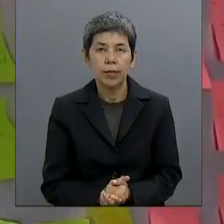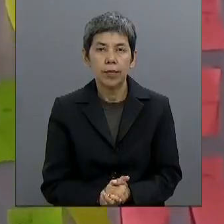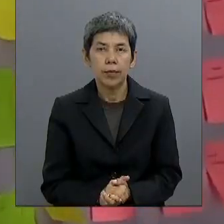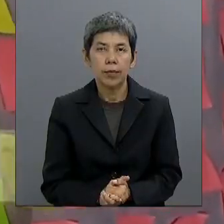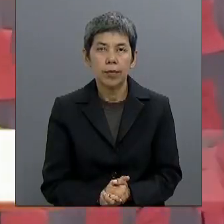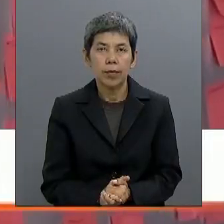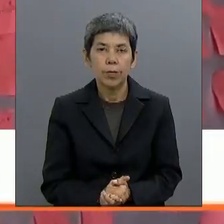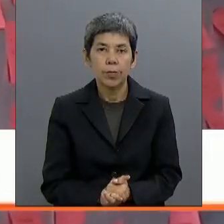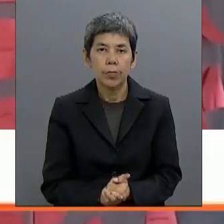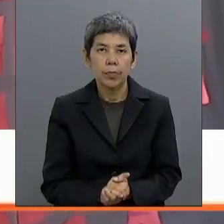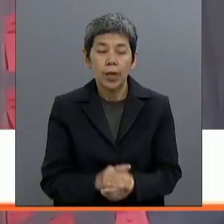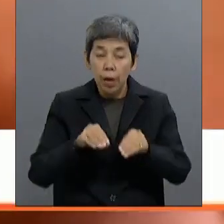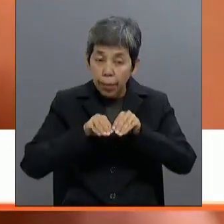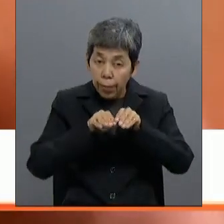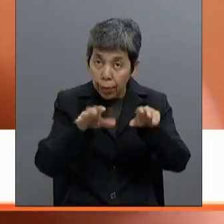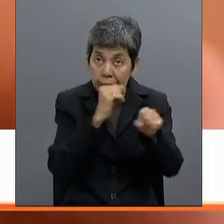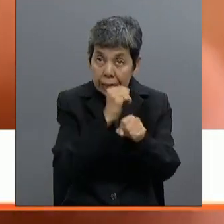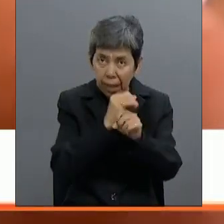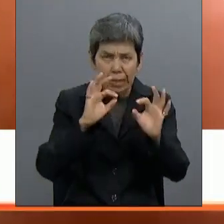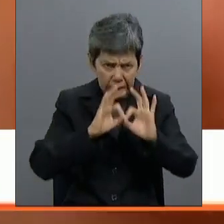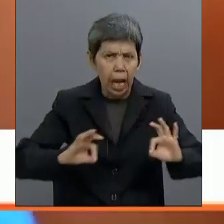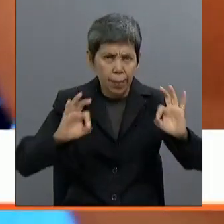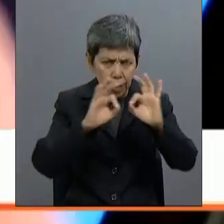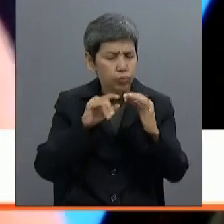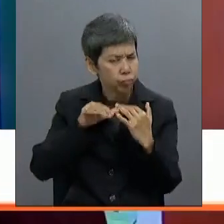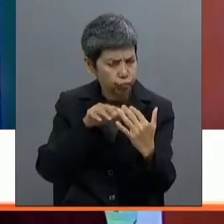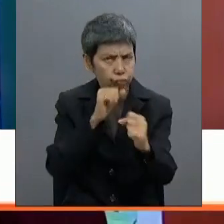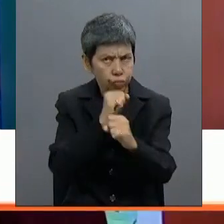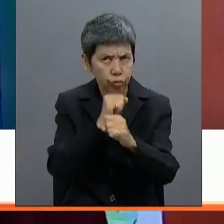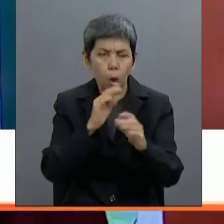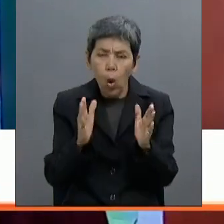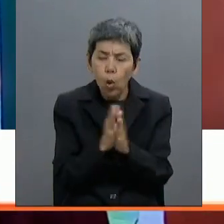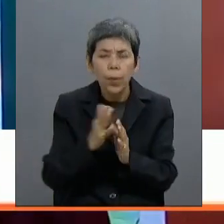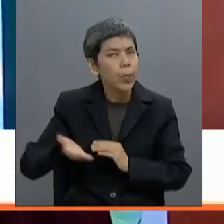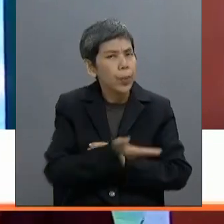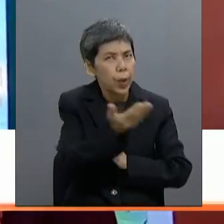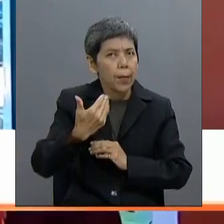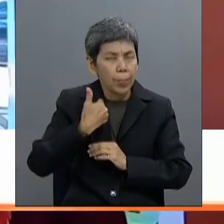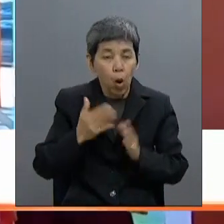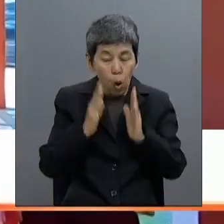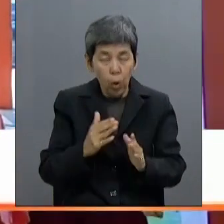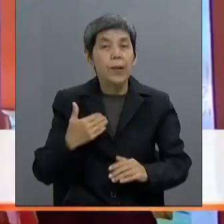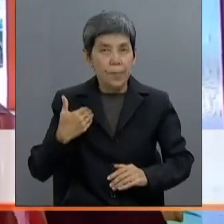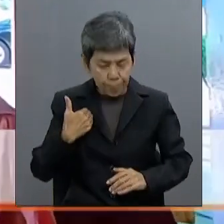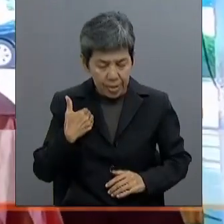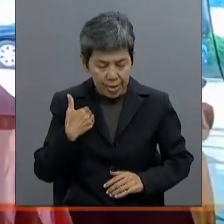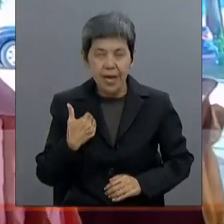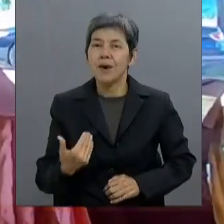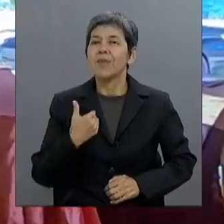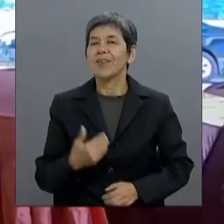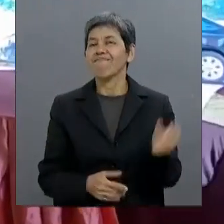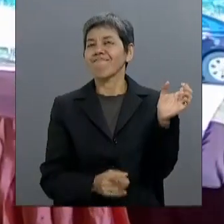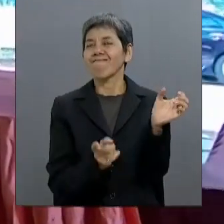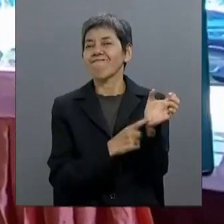เพราะการสื่อสารในยุคปัจจุบันเป็นเรื่องสำคัญเป็นของคู่กับทุกคนและทุกคนก็มีเครื่องมือสื่อสาร